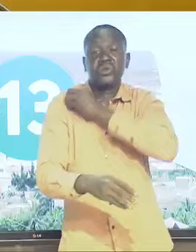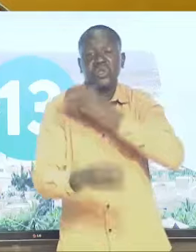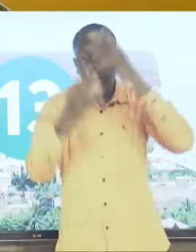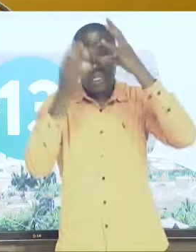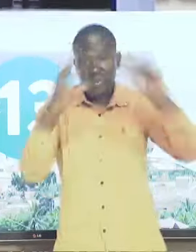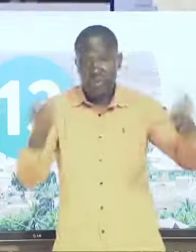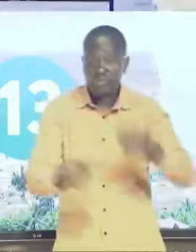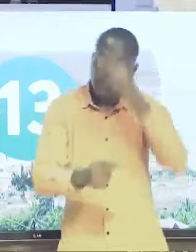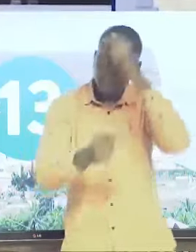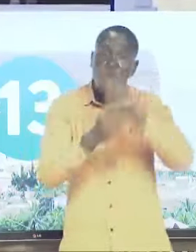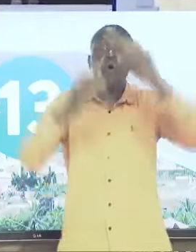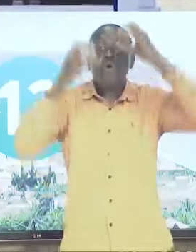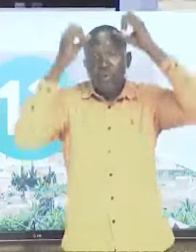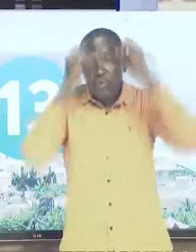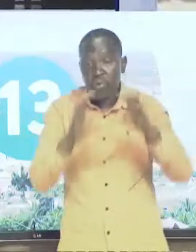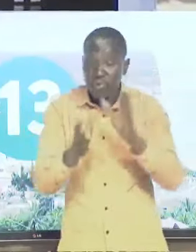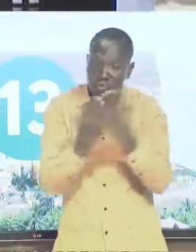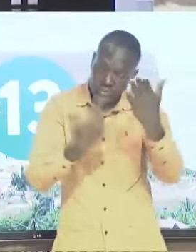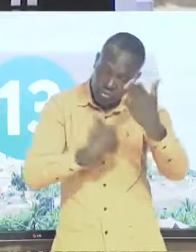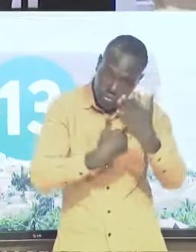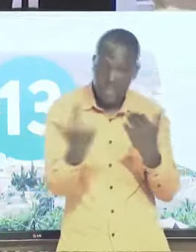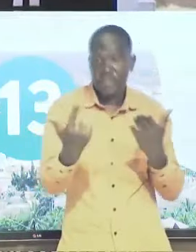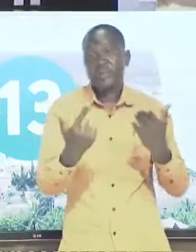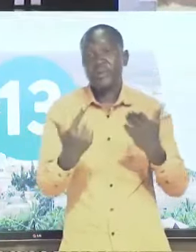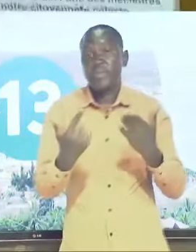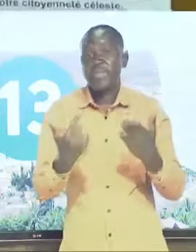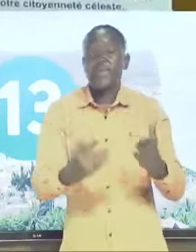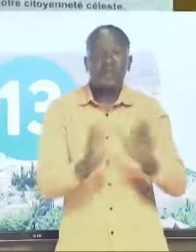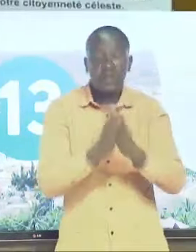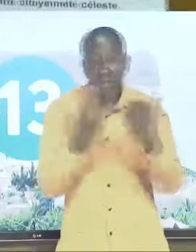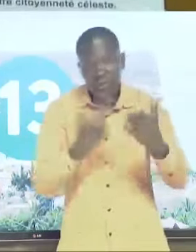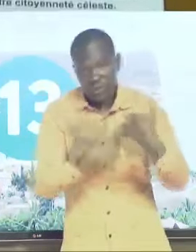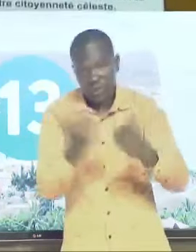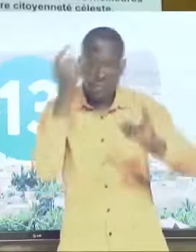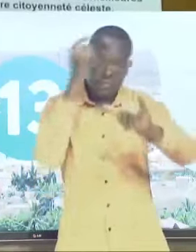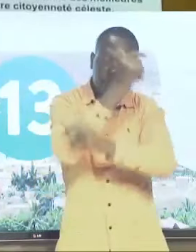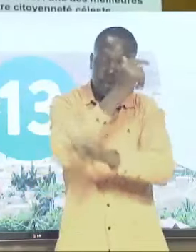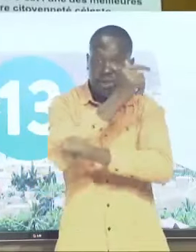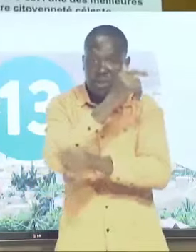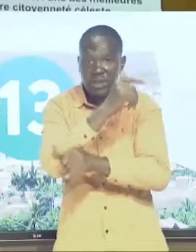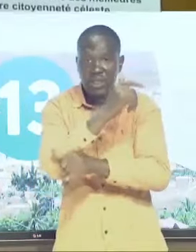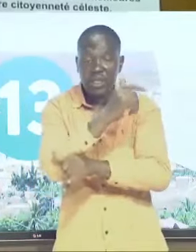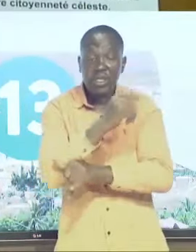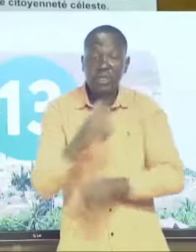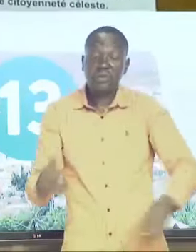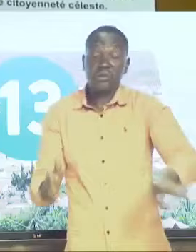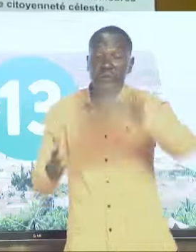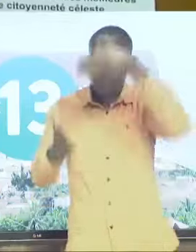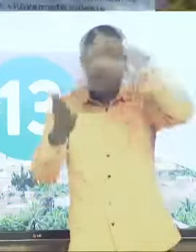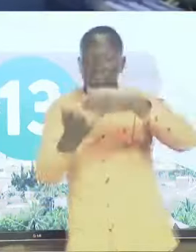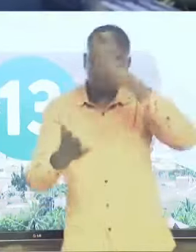actif plusieurs œuvres littéraires. Un livre pour la patrie coûte 4000 francs